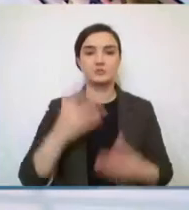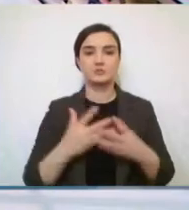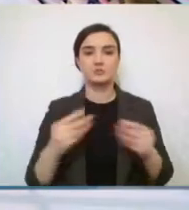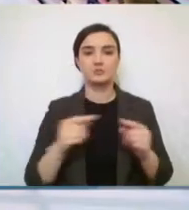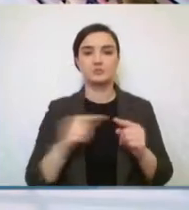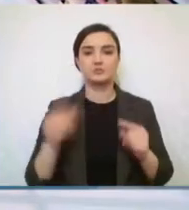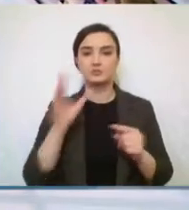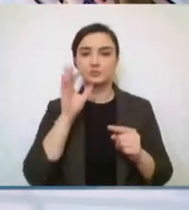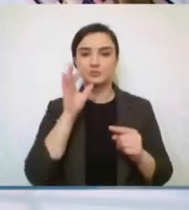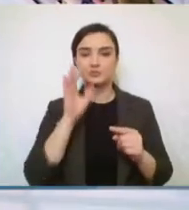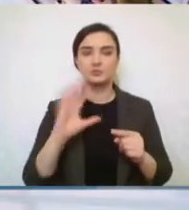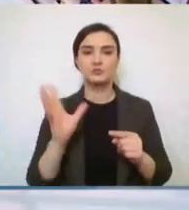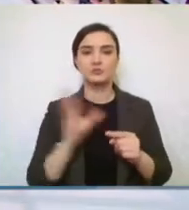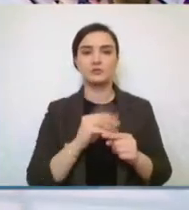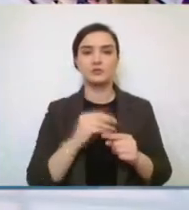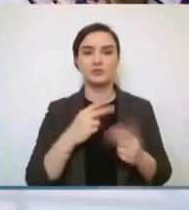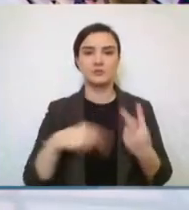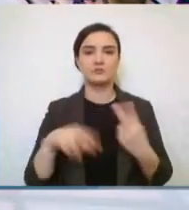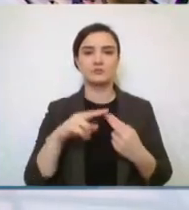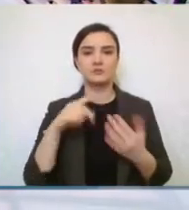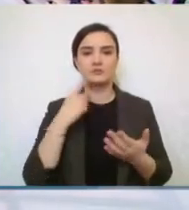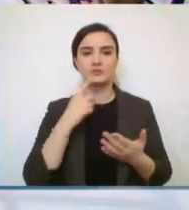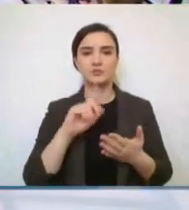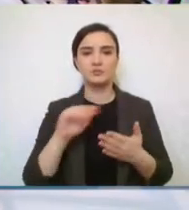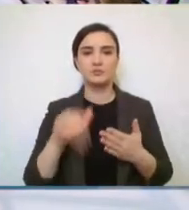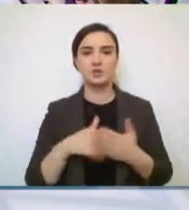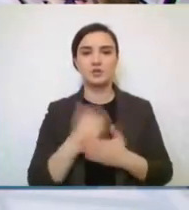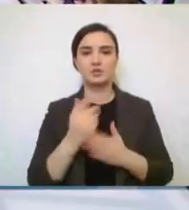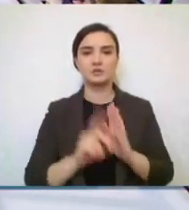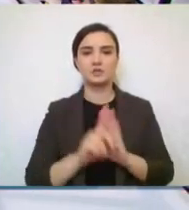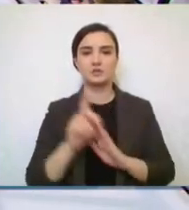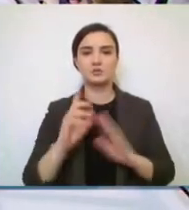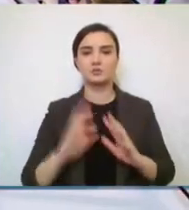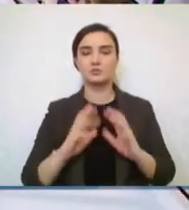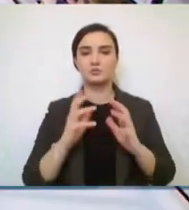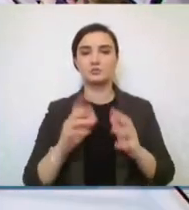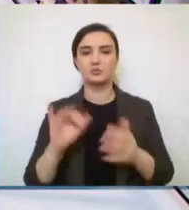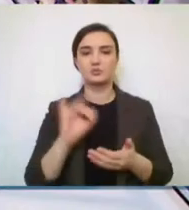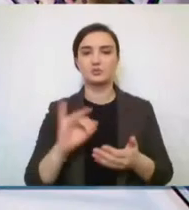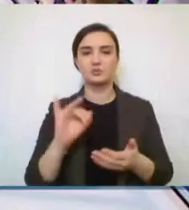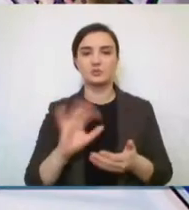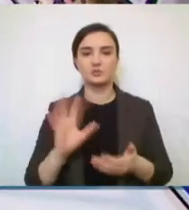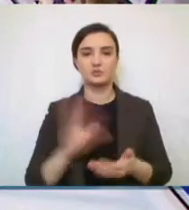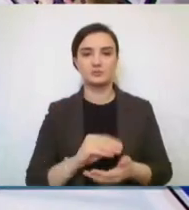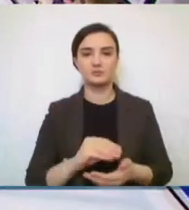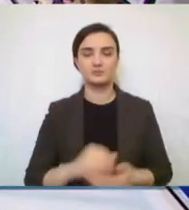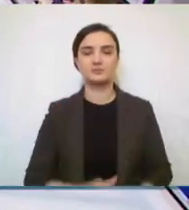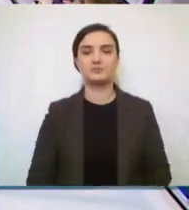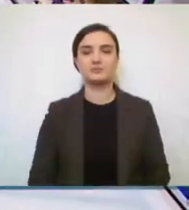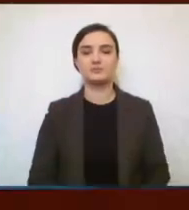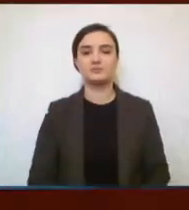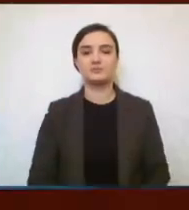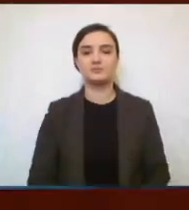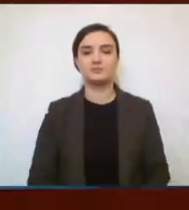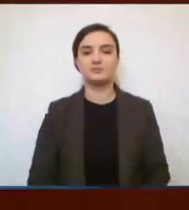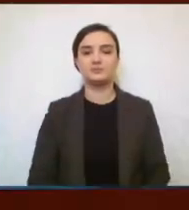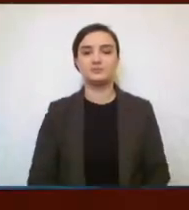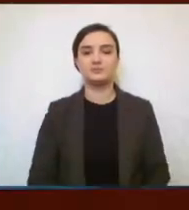ყველამ ერთხმად ვაღიარეთ, რომ რაღაცა ახალი დაიწყო კაცობრიობის ისტორიაში. და ეს არის